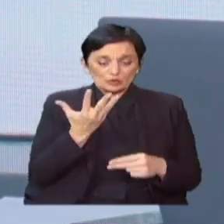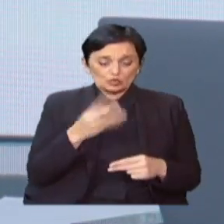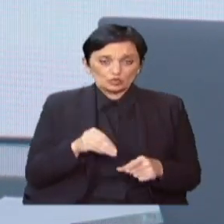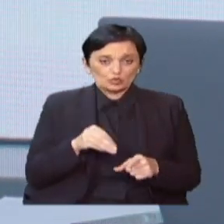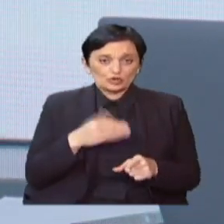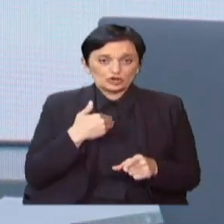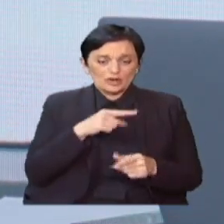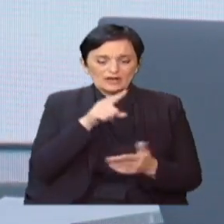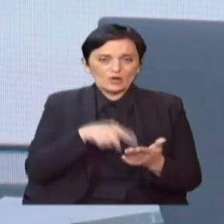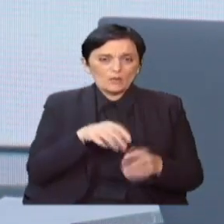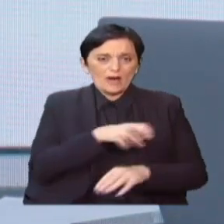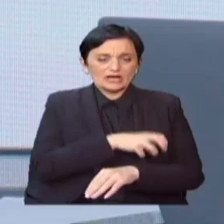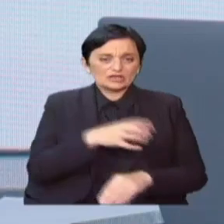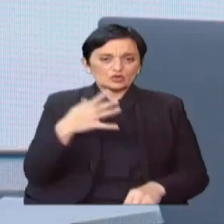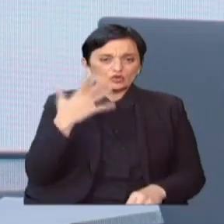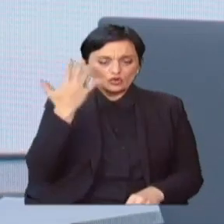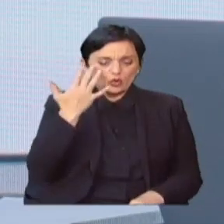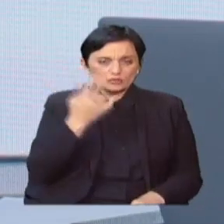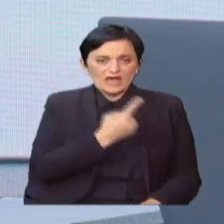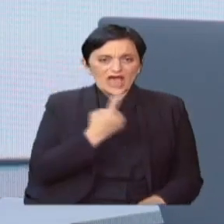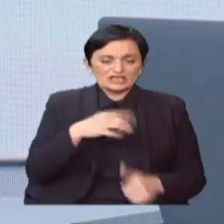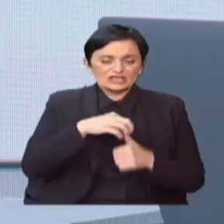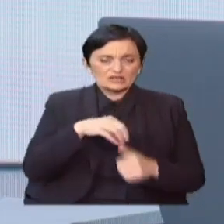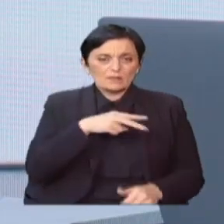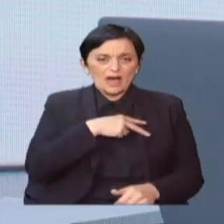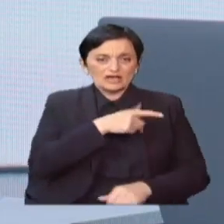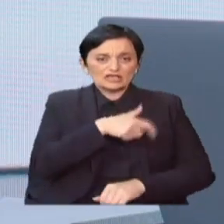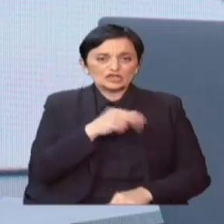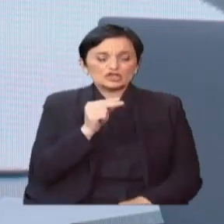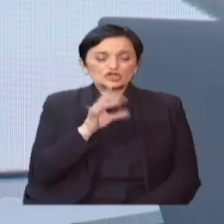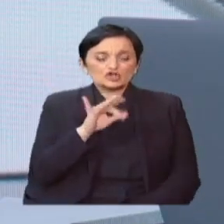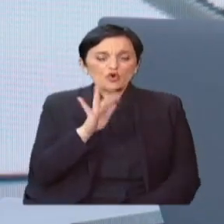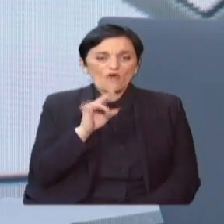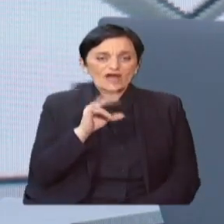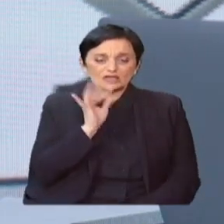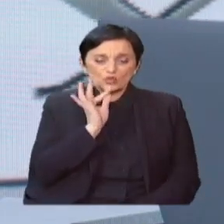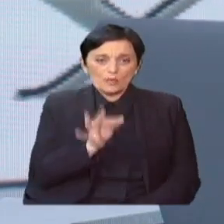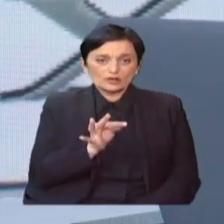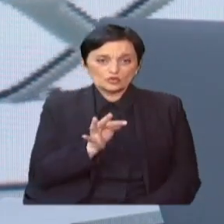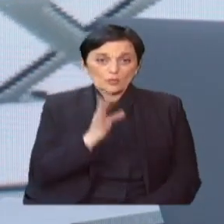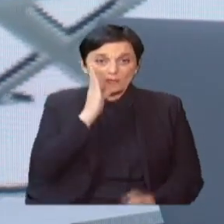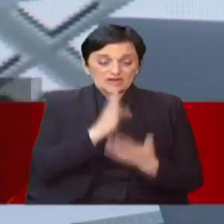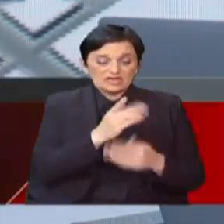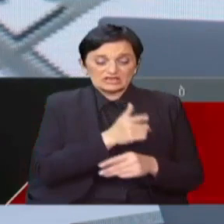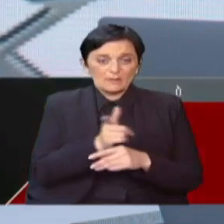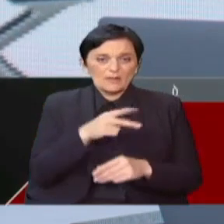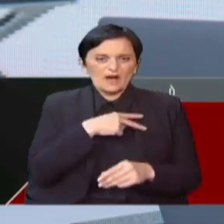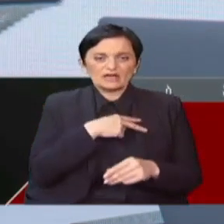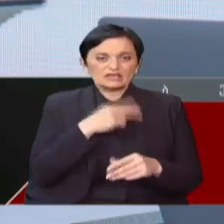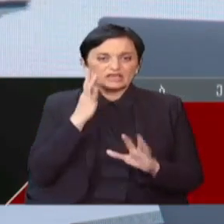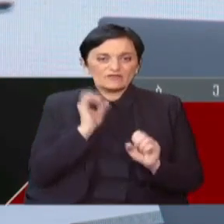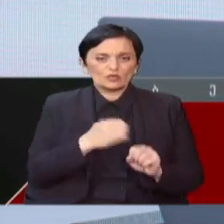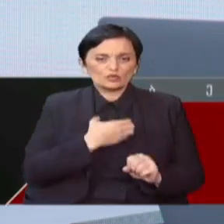ჩემს შეკითხვებს პარტია ქართული ოცნების ერთ-ერთი ლიდერი პარლამენტის წევრი ირაკლი ჩიქოვანი უპასუხებს. მანამდე კი პირდაპირ ეთერში პარლამენტის